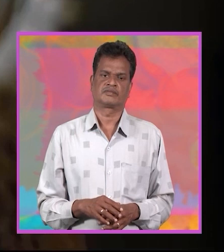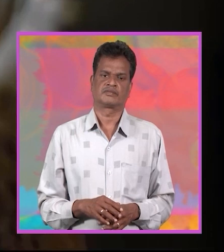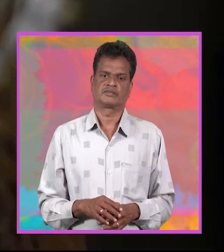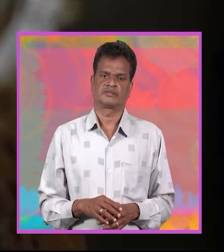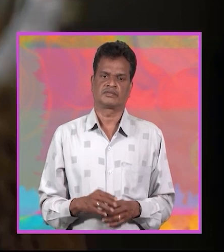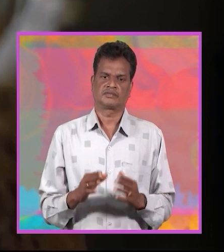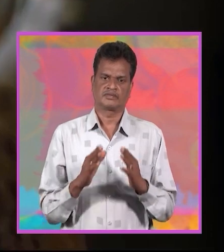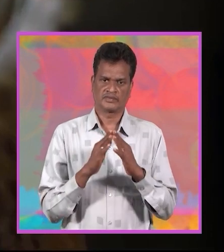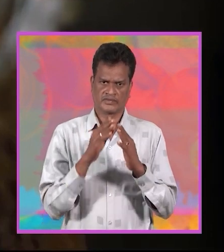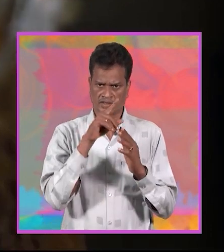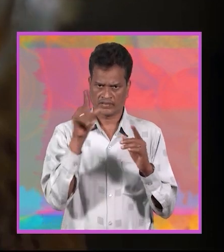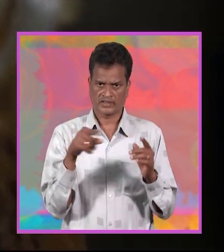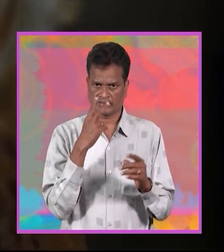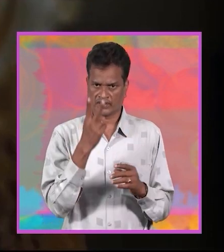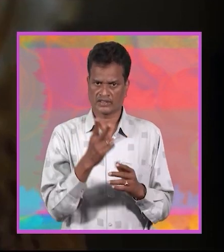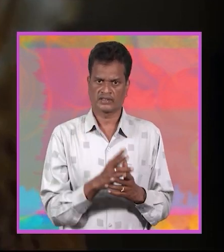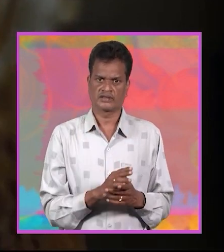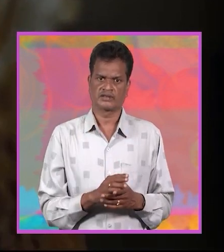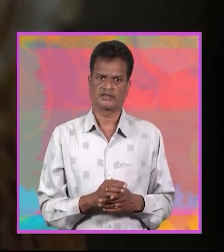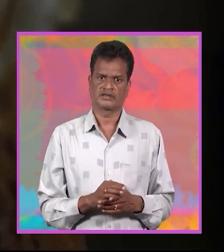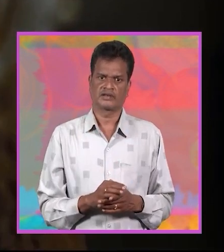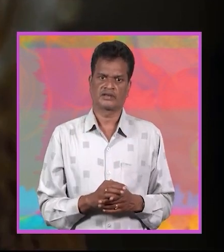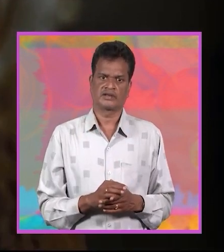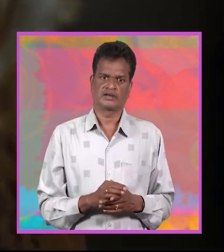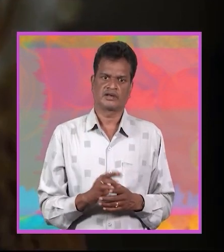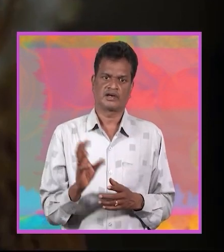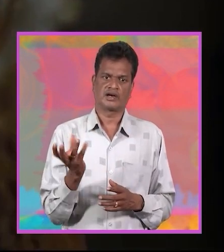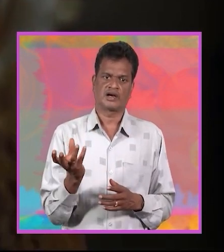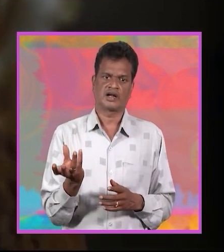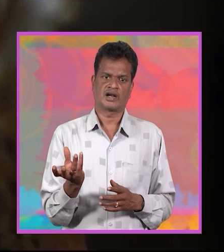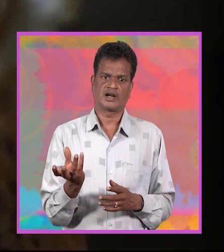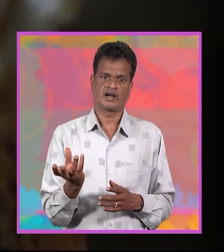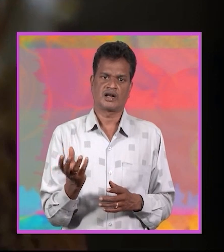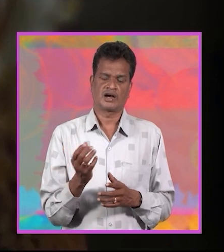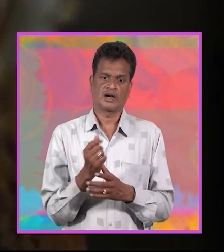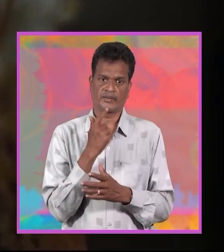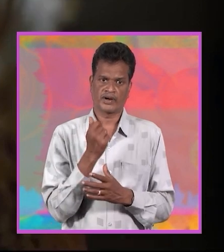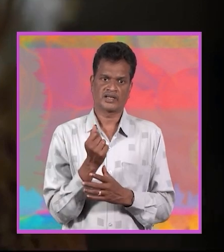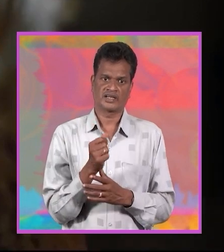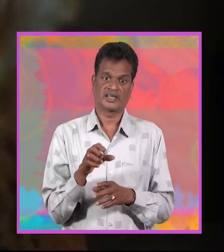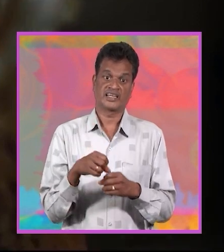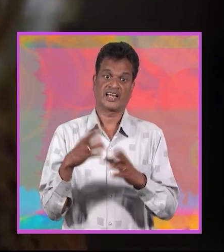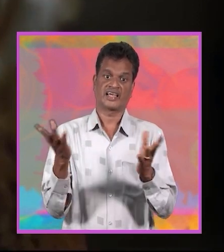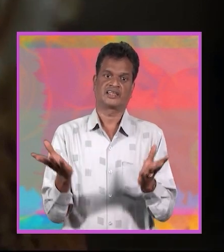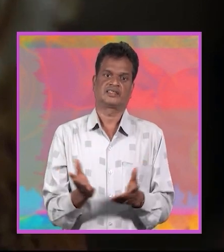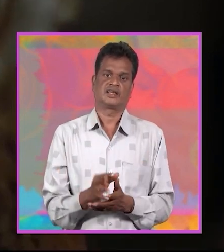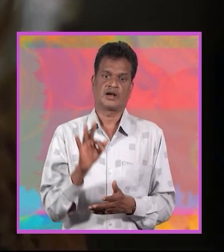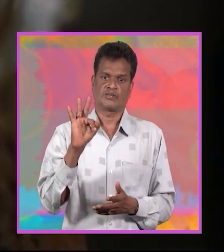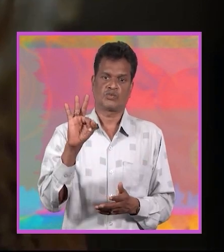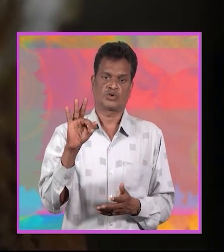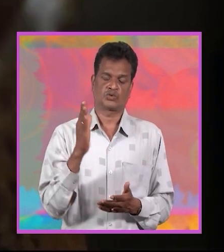இந்த படத்தில் பாருங்கள், பல், கால், இலை என்ற மூன்று உறுப்புகள்